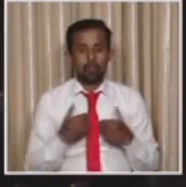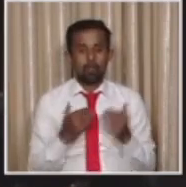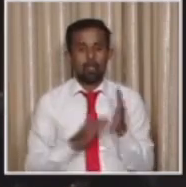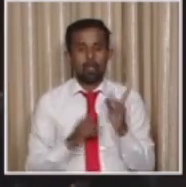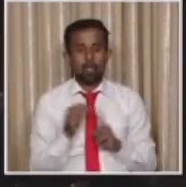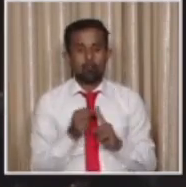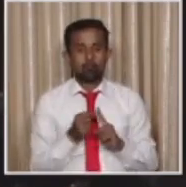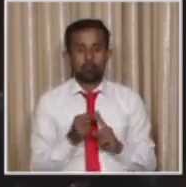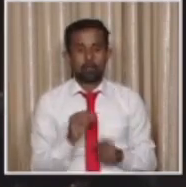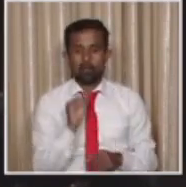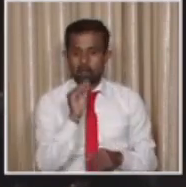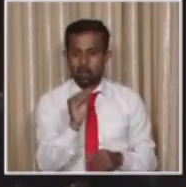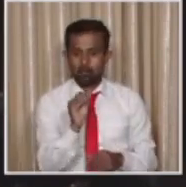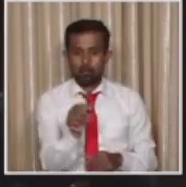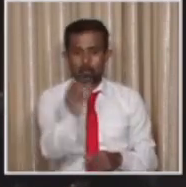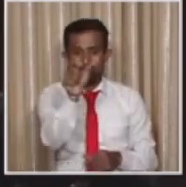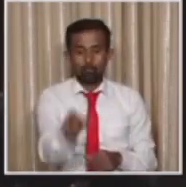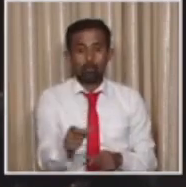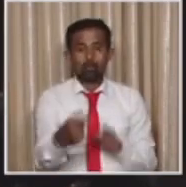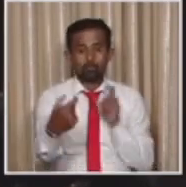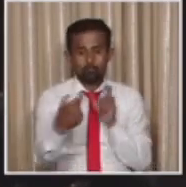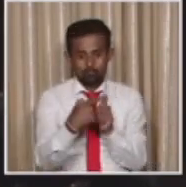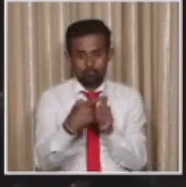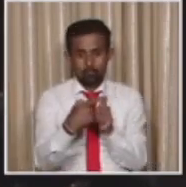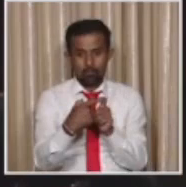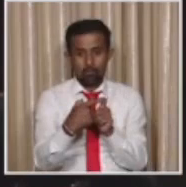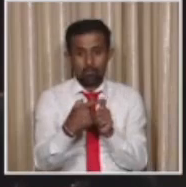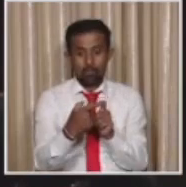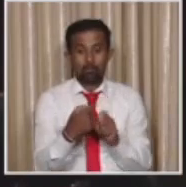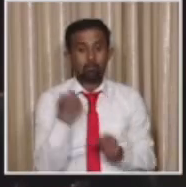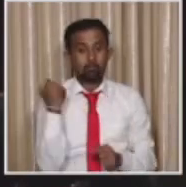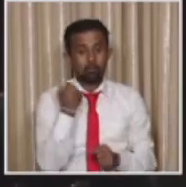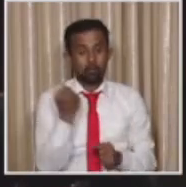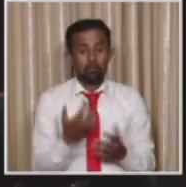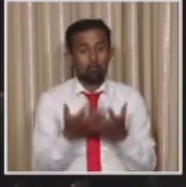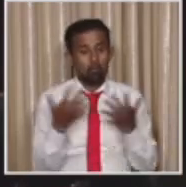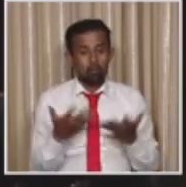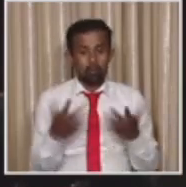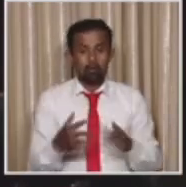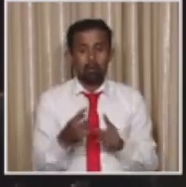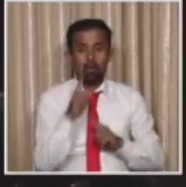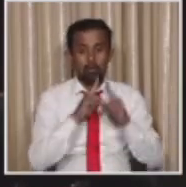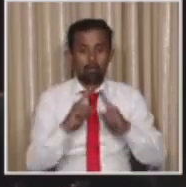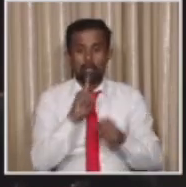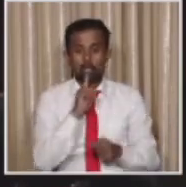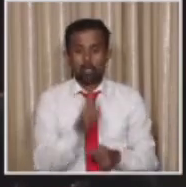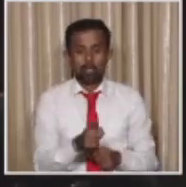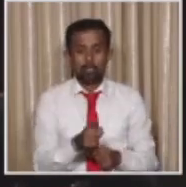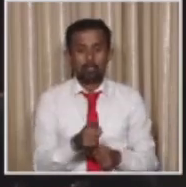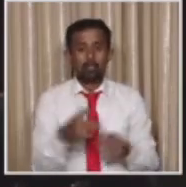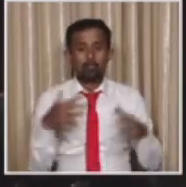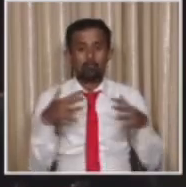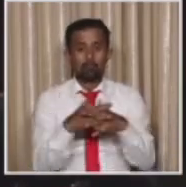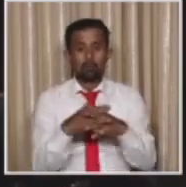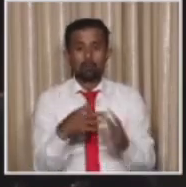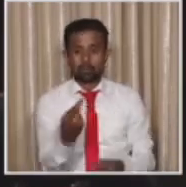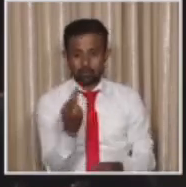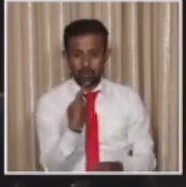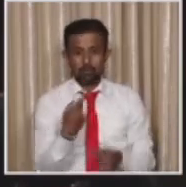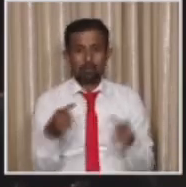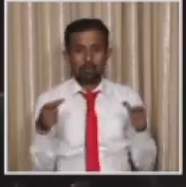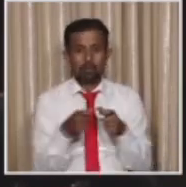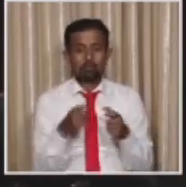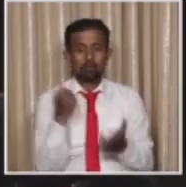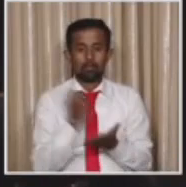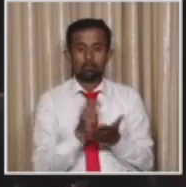අමාත්‍යංශයක ඉඳලා මට ඔක තිබුණා නම් මම ඔබතුමාත් එක්ක ඉඳගෙන මීටින්ස් ගණනාවක් තියලා කතා කරලා කියනවා විසාර රාජපක්ෂ මහත්තයා අපි දෙන්නම එකතු වෙලා මේ